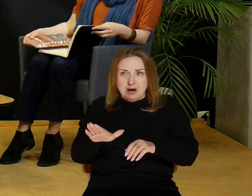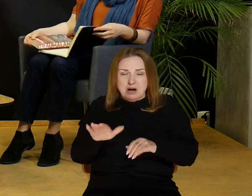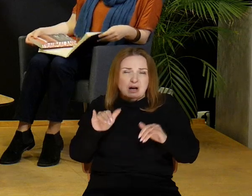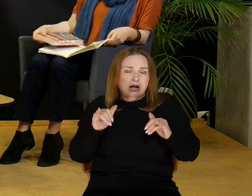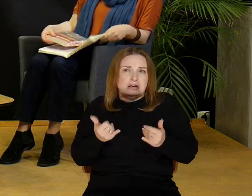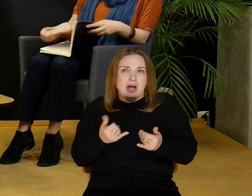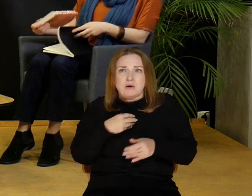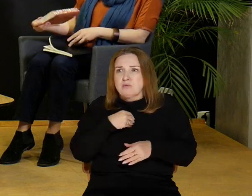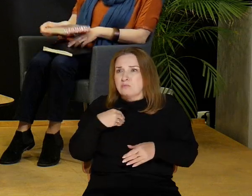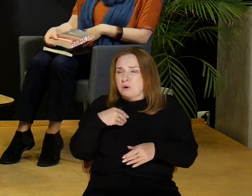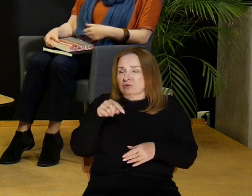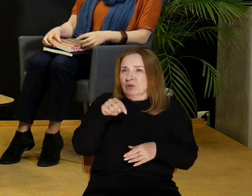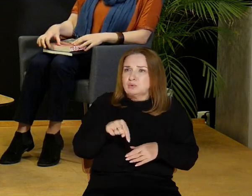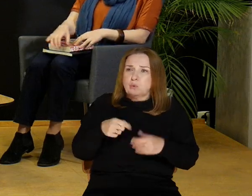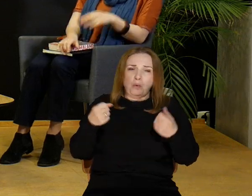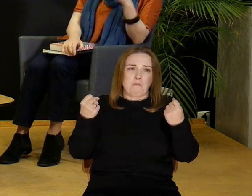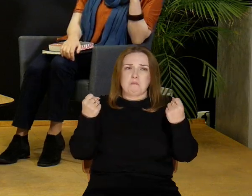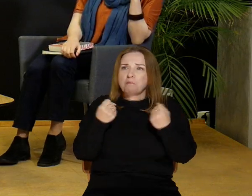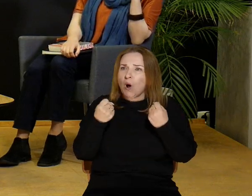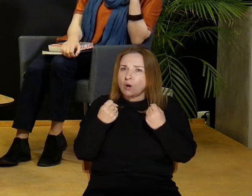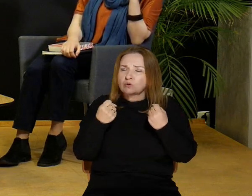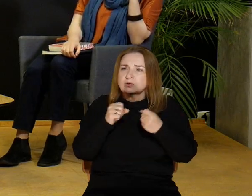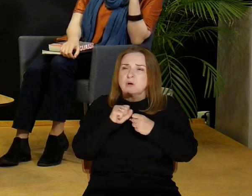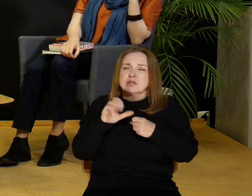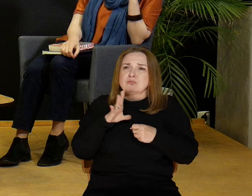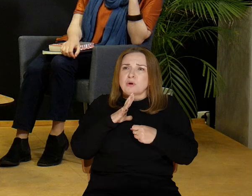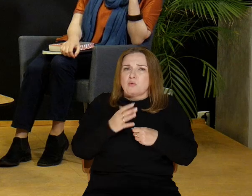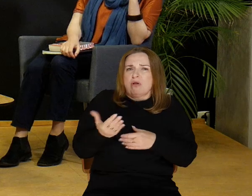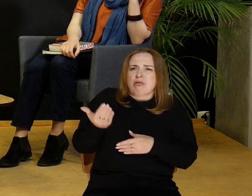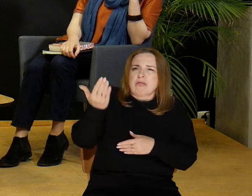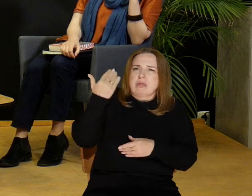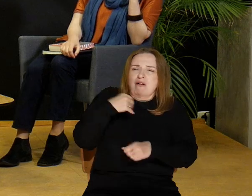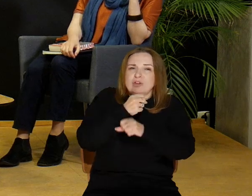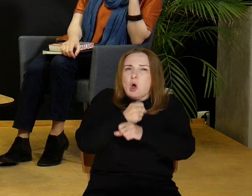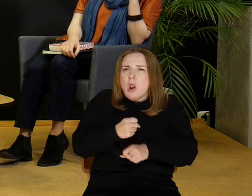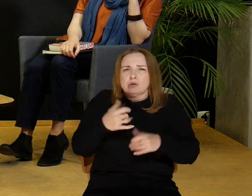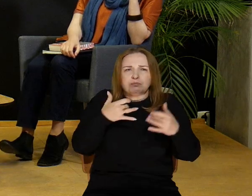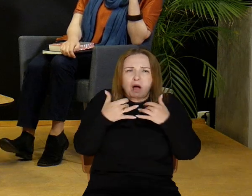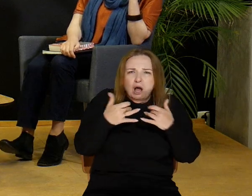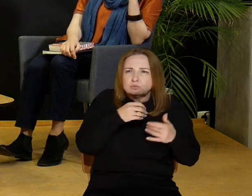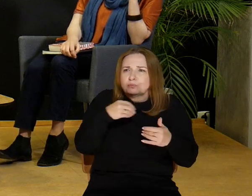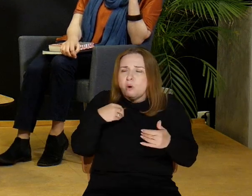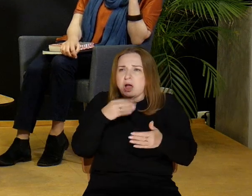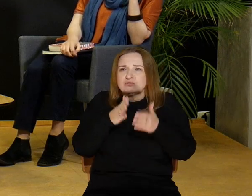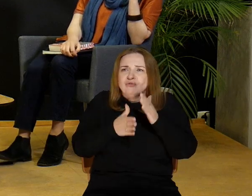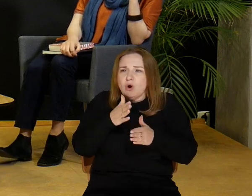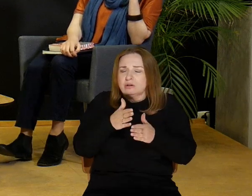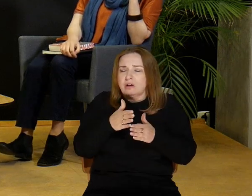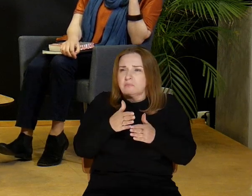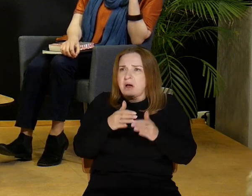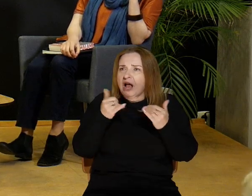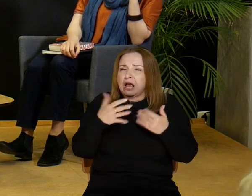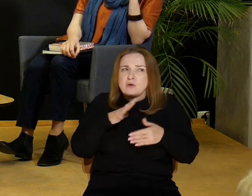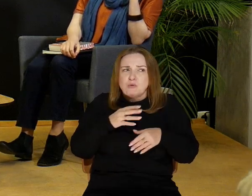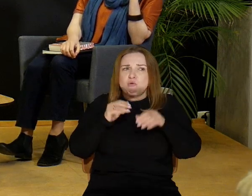Zważywszy na to, że w Polsce jest taka bardzo silna narracja martyrologiczna i w jaki sposób ona mogła wpłynąć na to, że